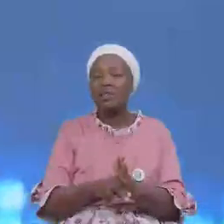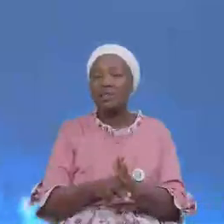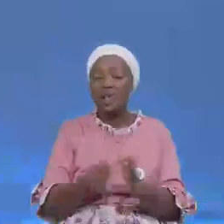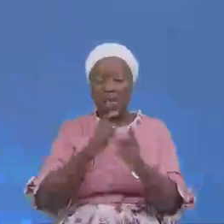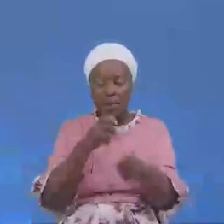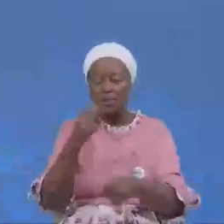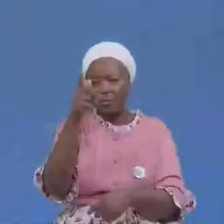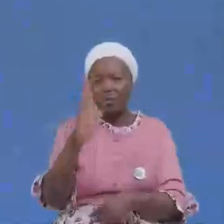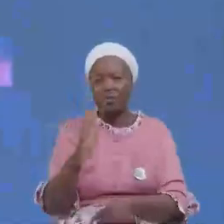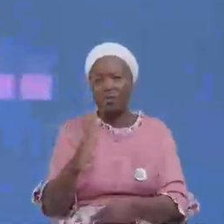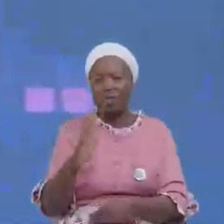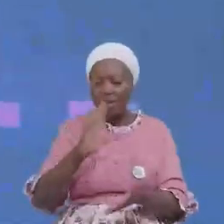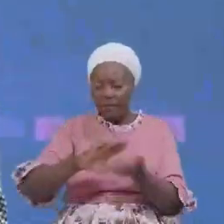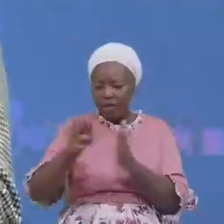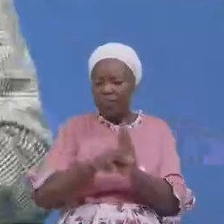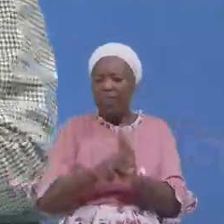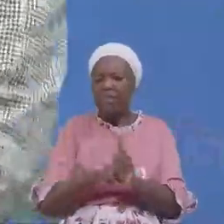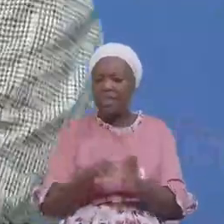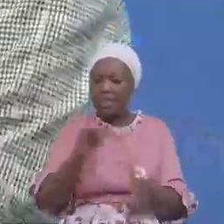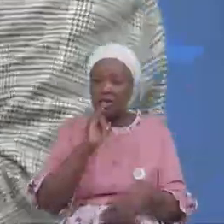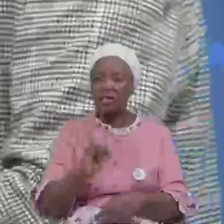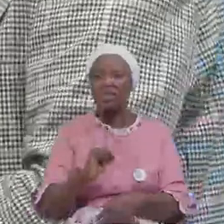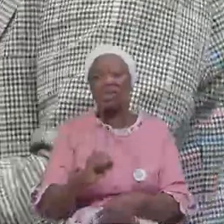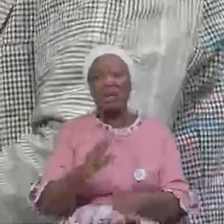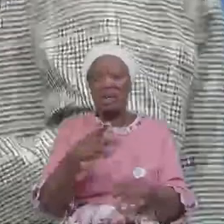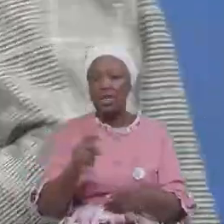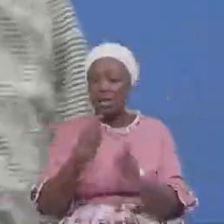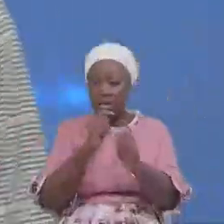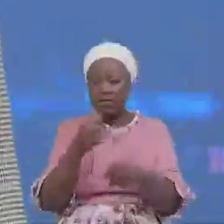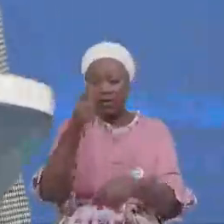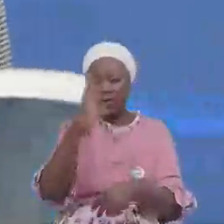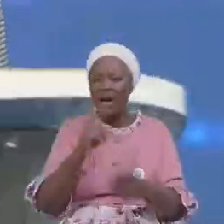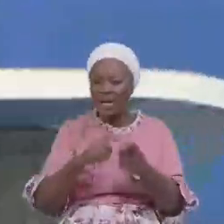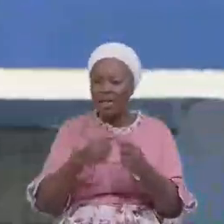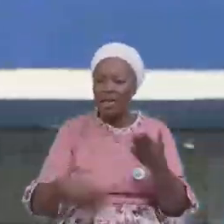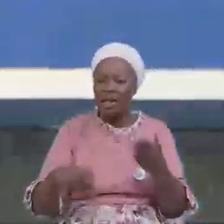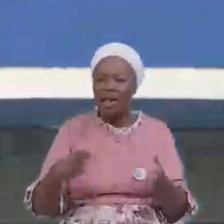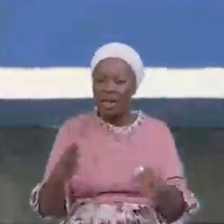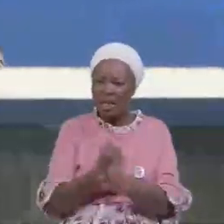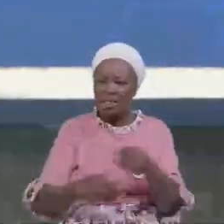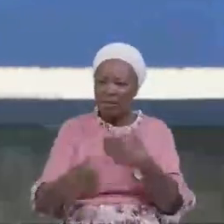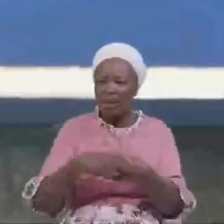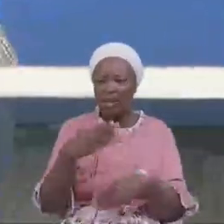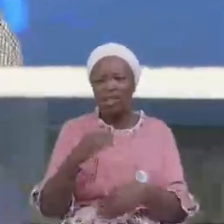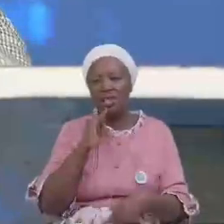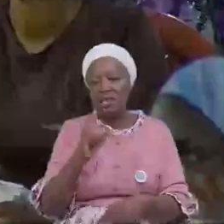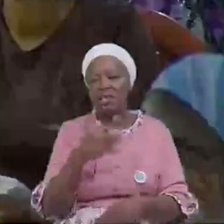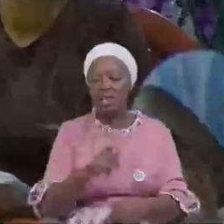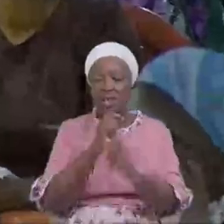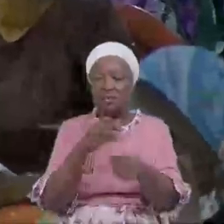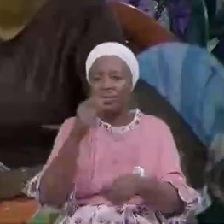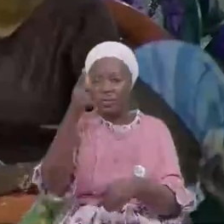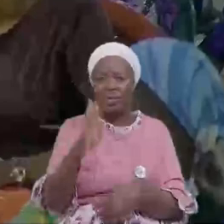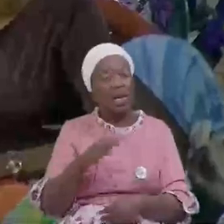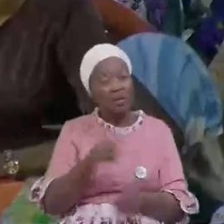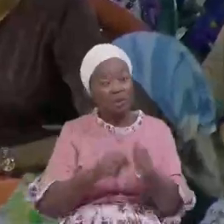Pardon, don de Dieu. Le rétablissement, don de Dieu. Tout ce que nous